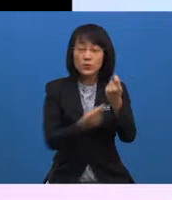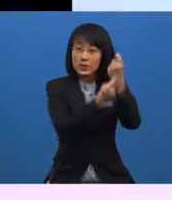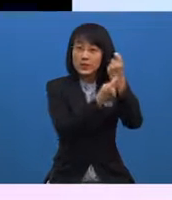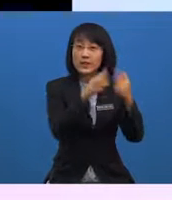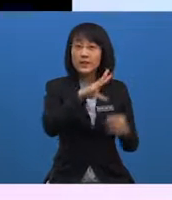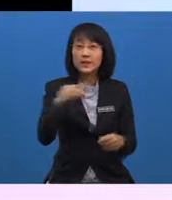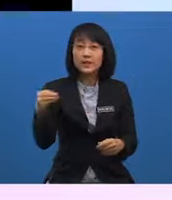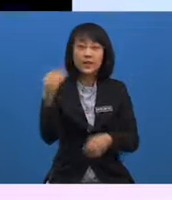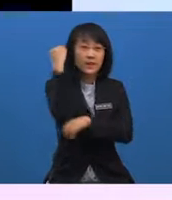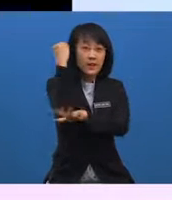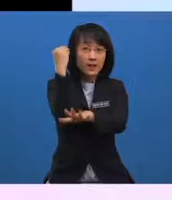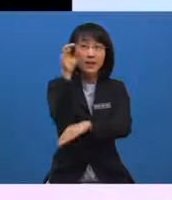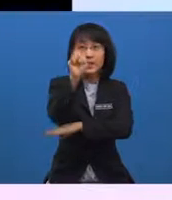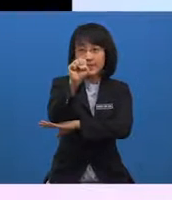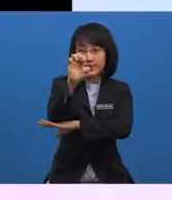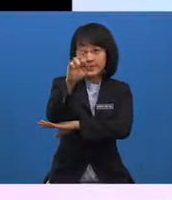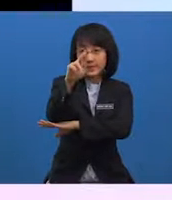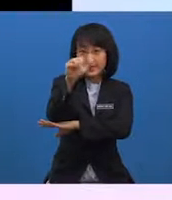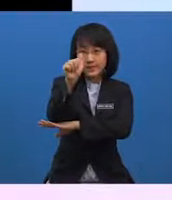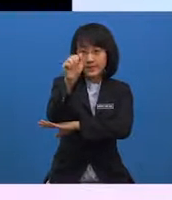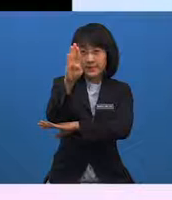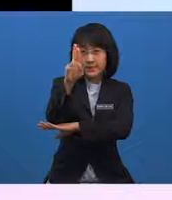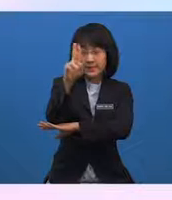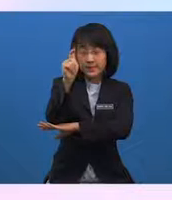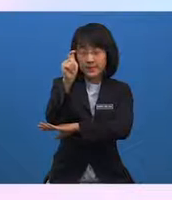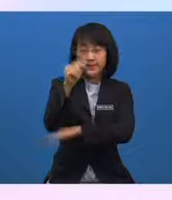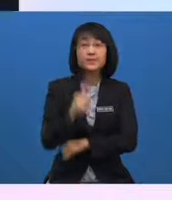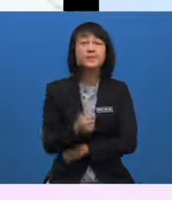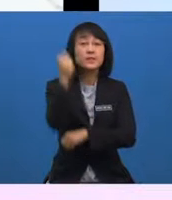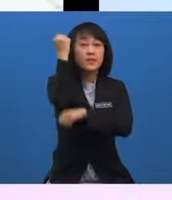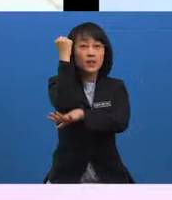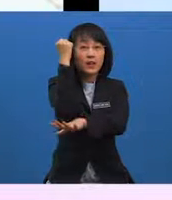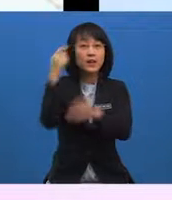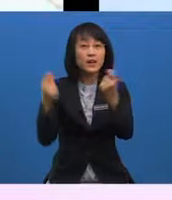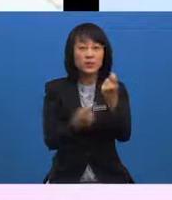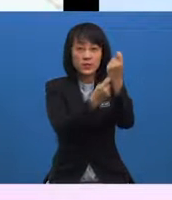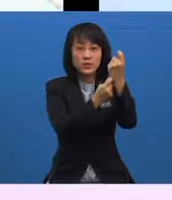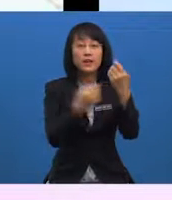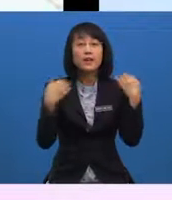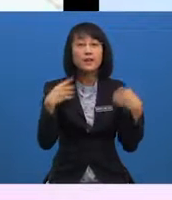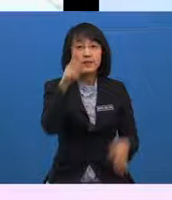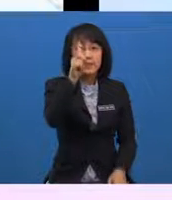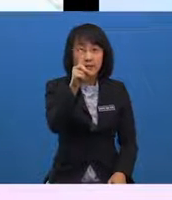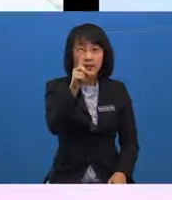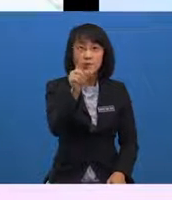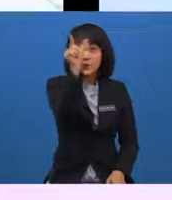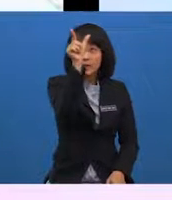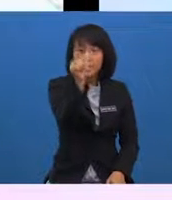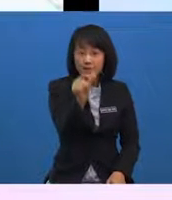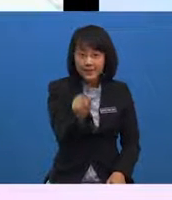serabut. Akar tunjang mempunyai satu akar utama yang